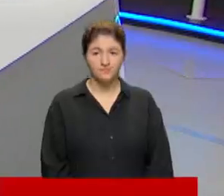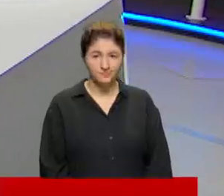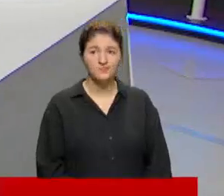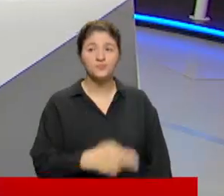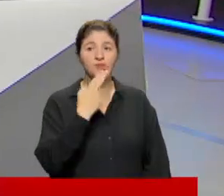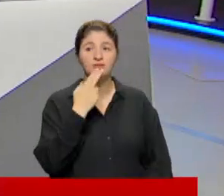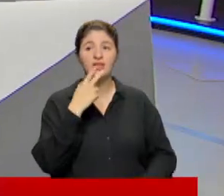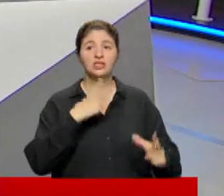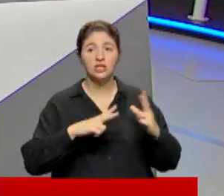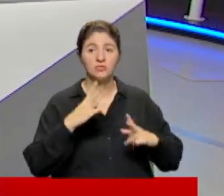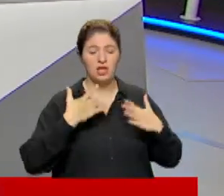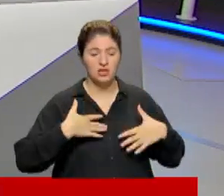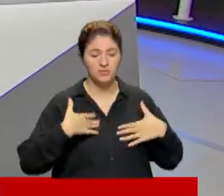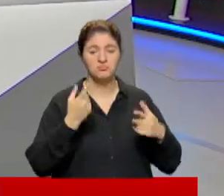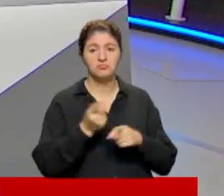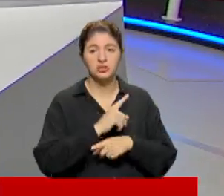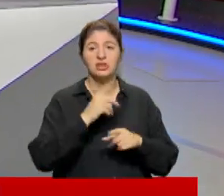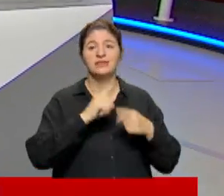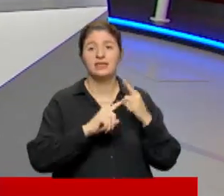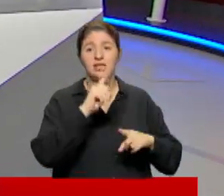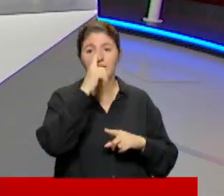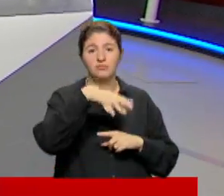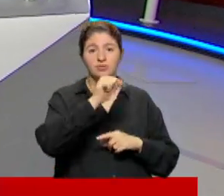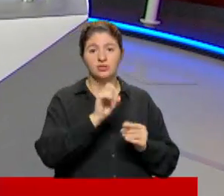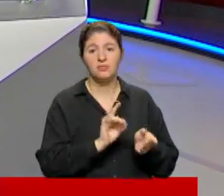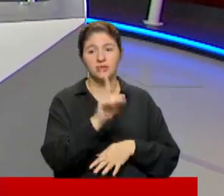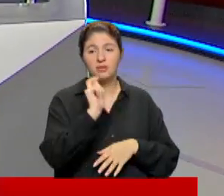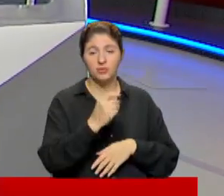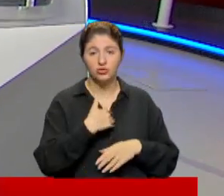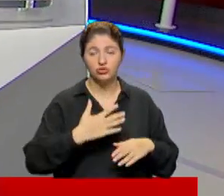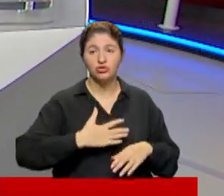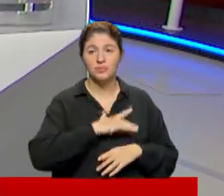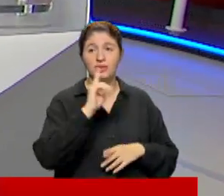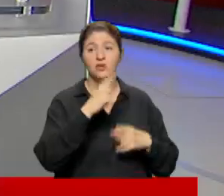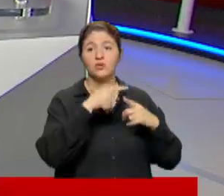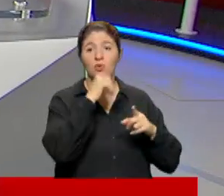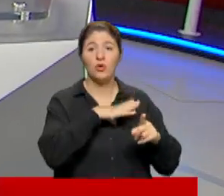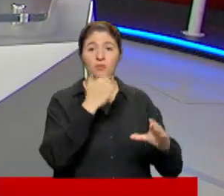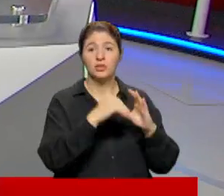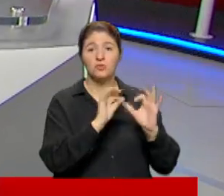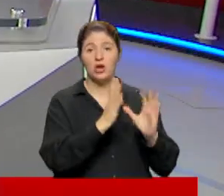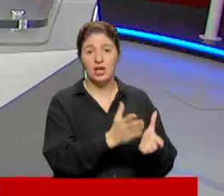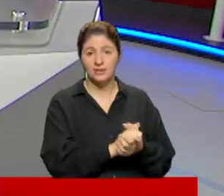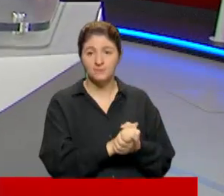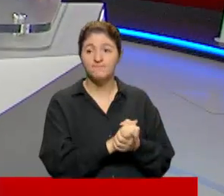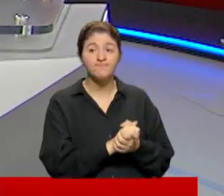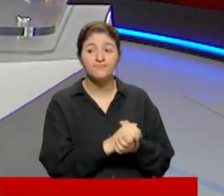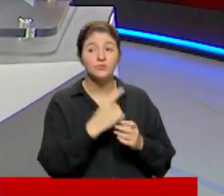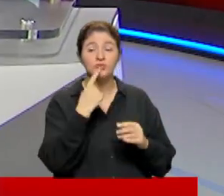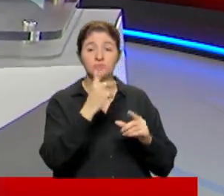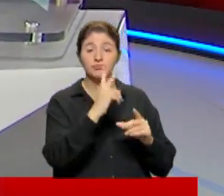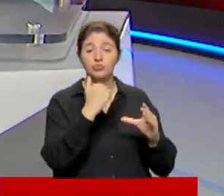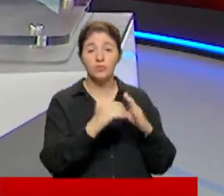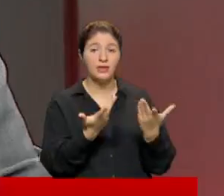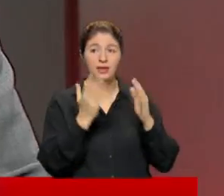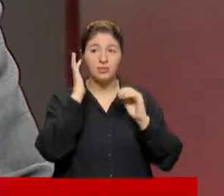kadınların giyimini kuşamını siyasetin tekelinden çıkartıyoruz CHP lideri Kılıçdaroğlu'nun mesajı bu şekildeydi nedir yorumunuz